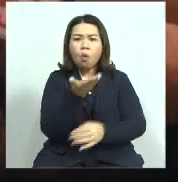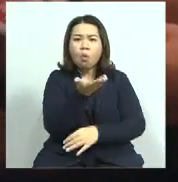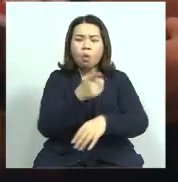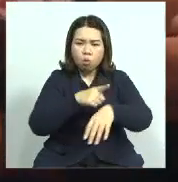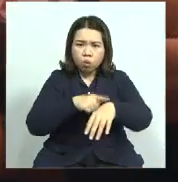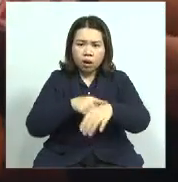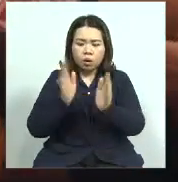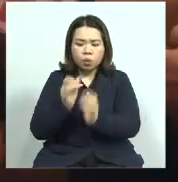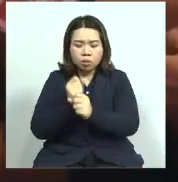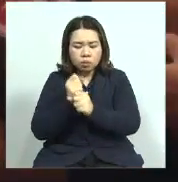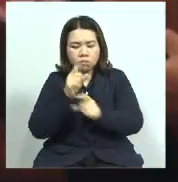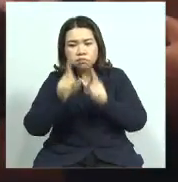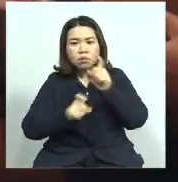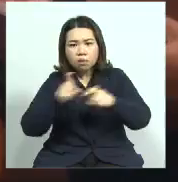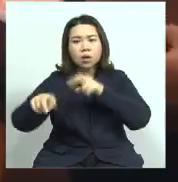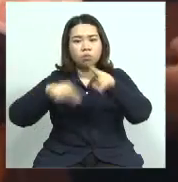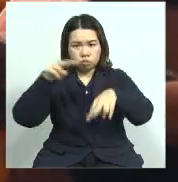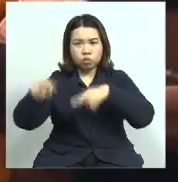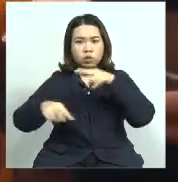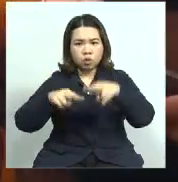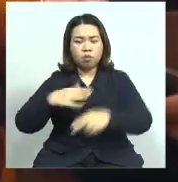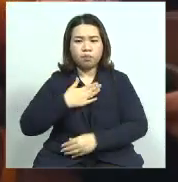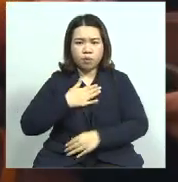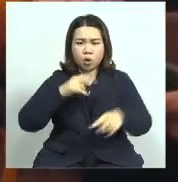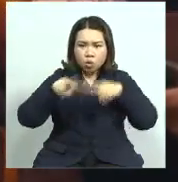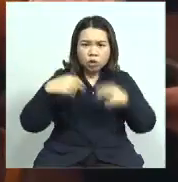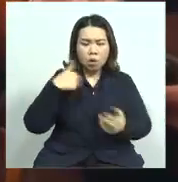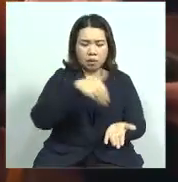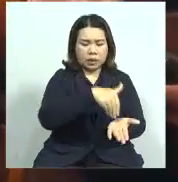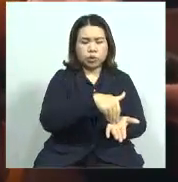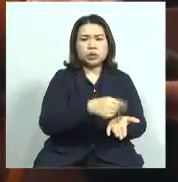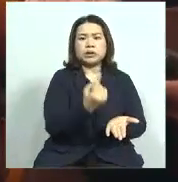ขอเวลาให้เจ้าหน้าที่ตรวจสอบนะเราก็ตรวจสอบได้จุดเดียว